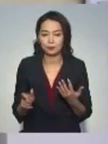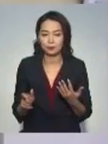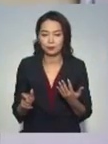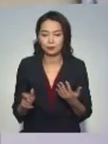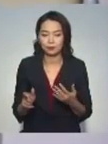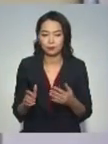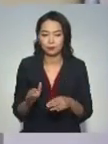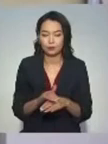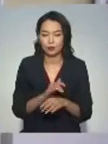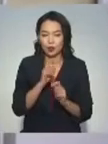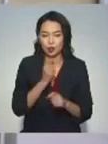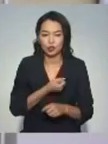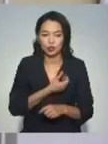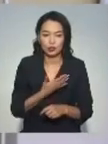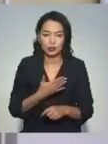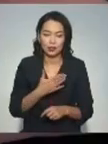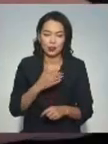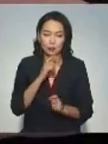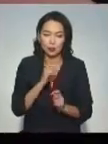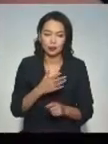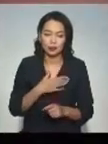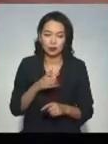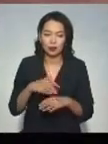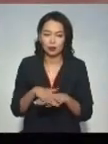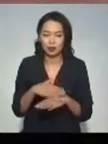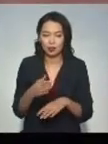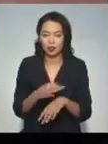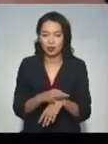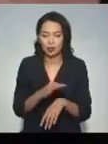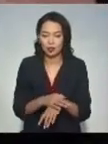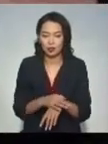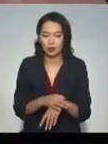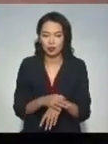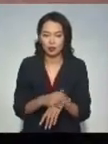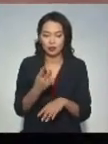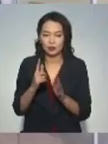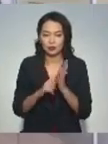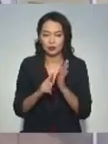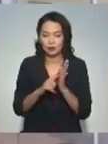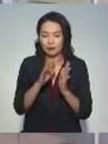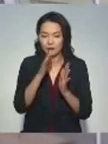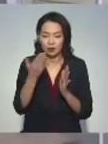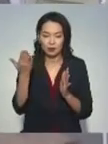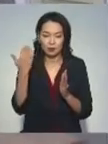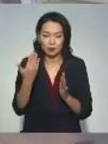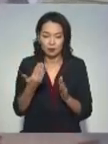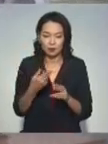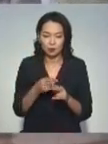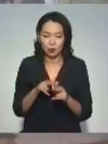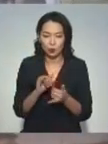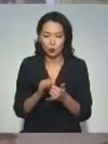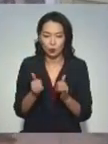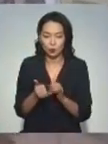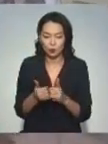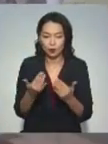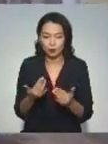щедрый подарок для нашей епархии, для музея. А вот эти часы на цепочке на 70 лет старше 300-летнего Усть-Каменогорска. И